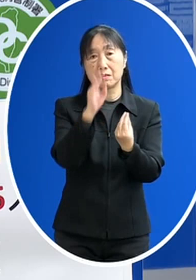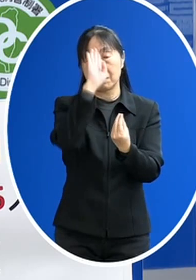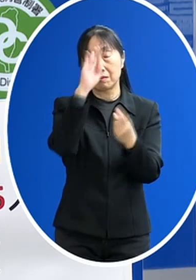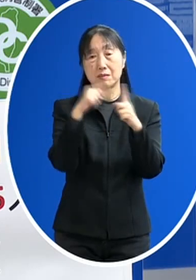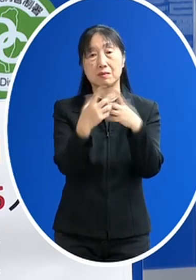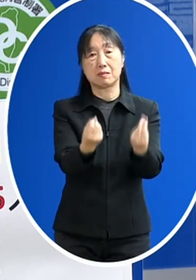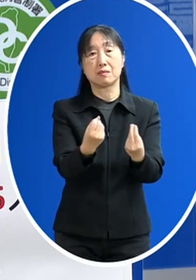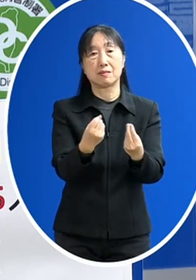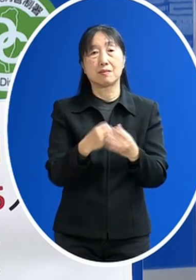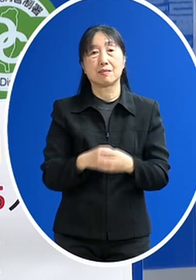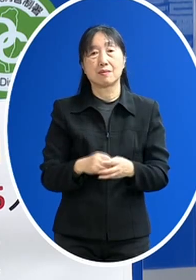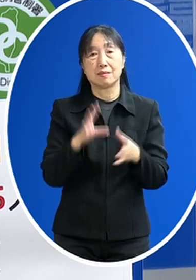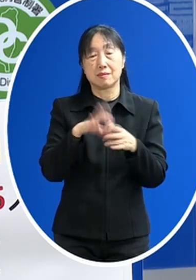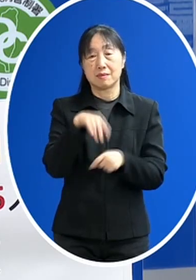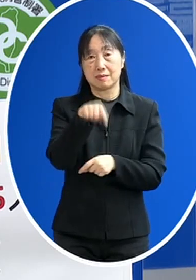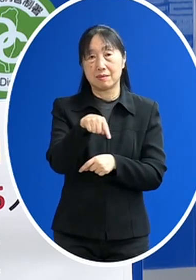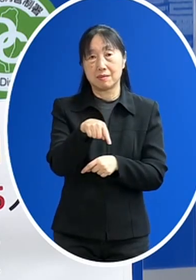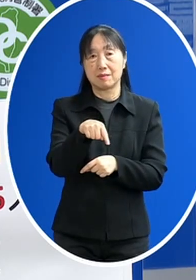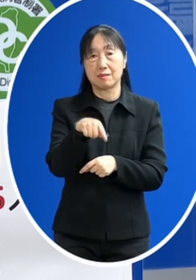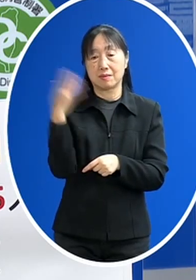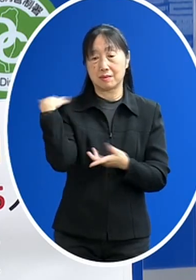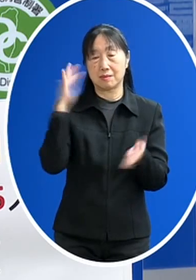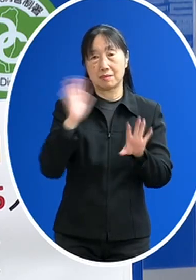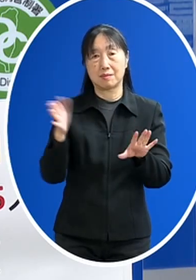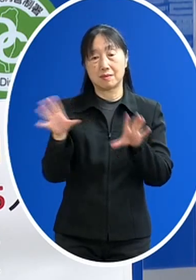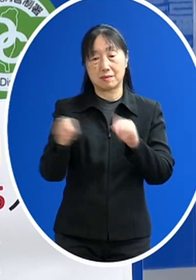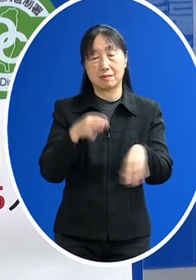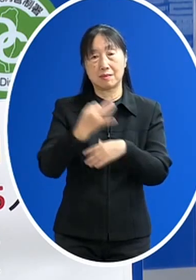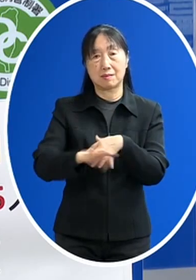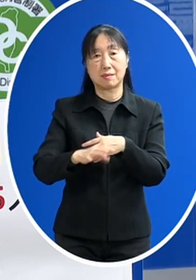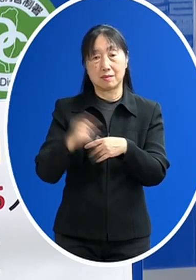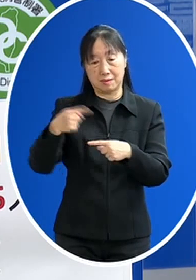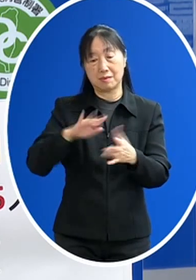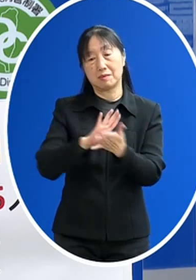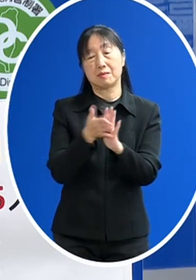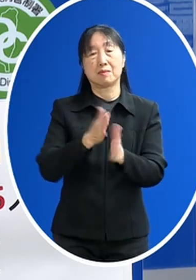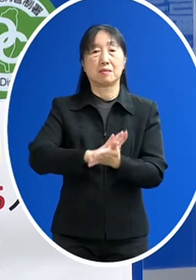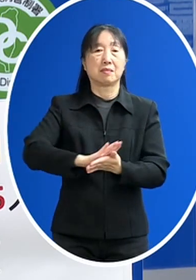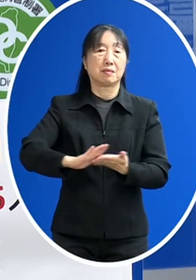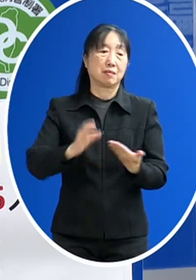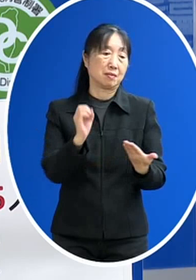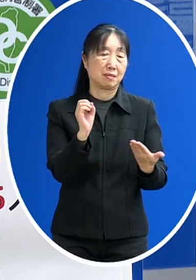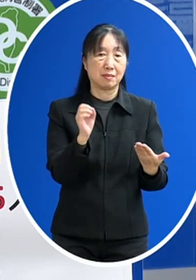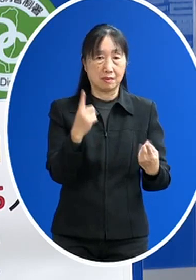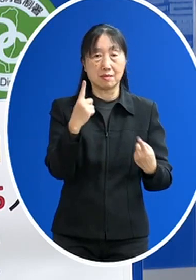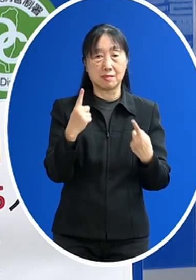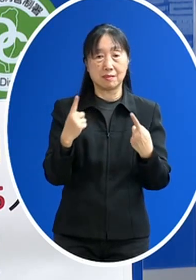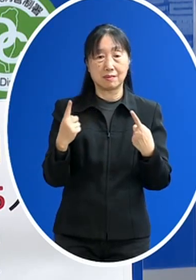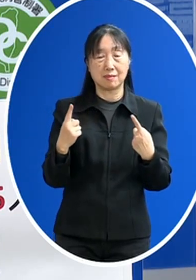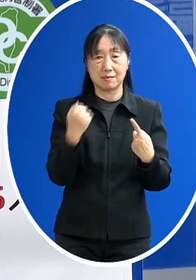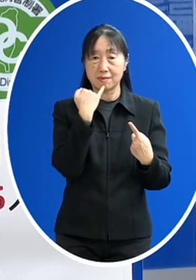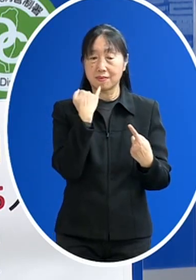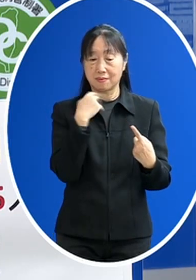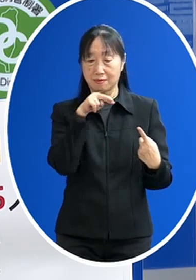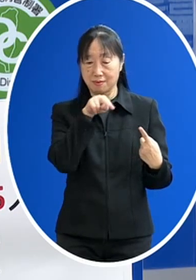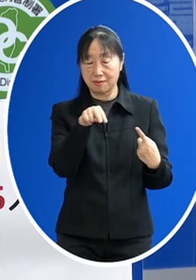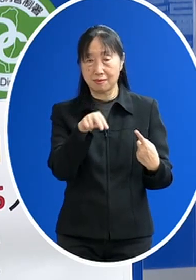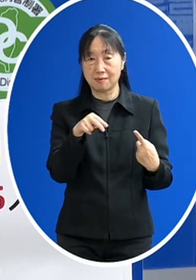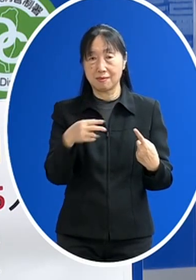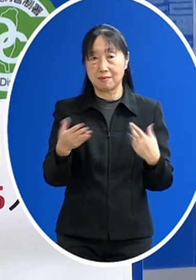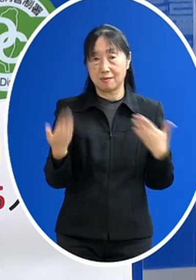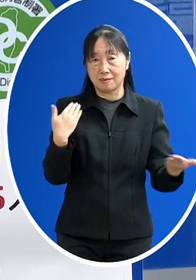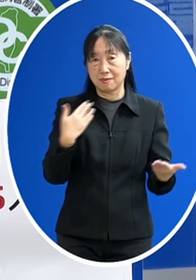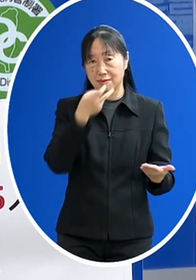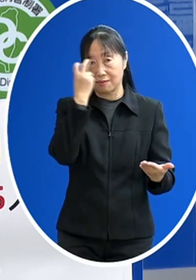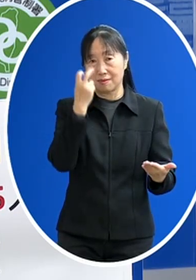人，所以这所谓的一个背景的资料，它是干净的，那反而可以更清楚的来看看这疫苗在里